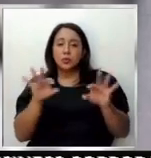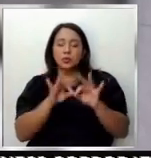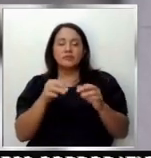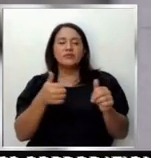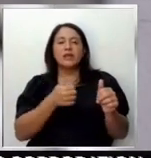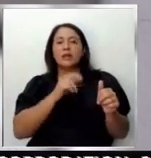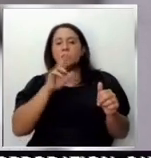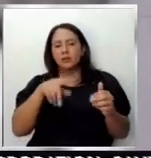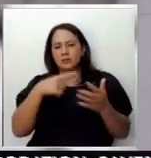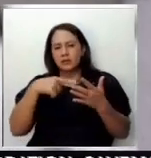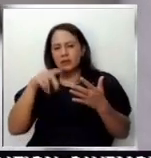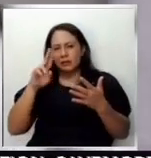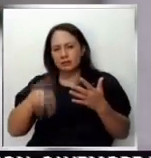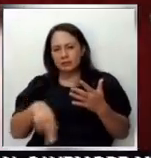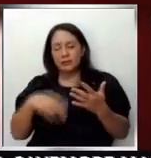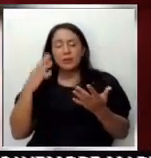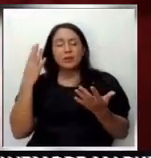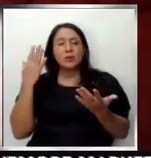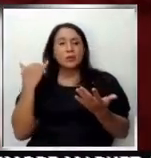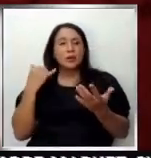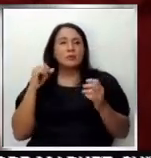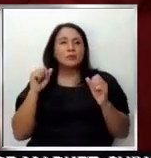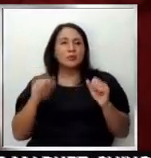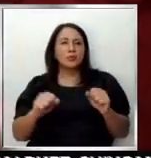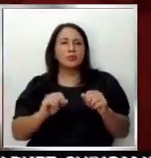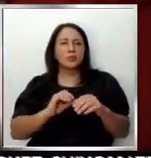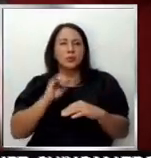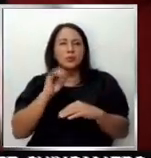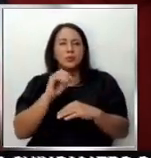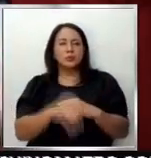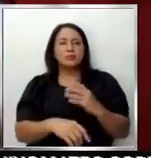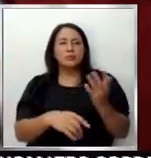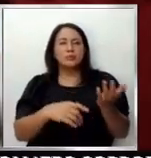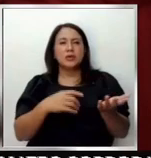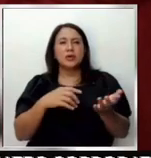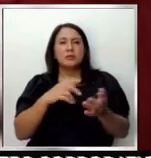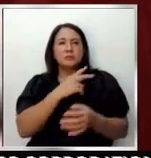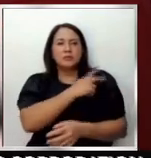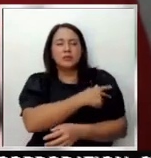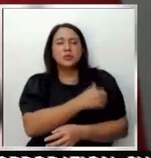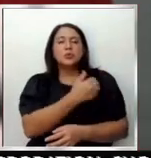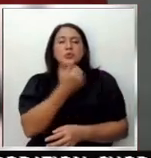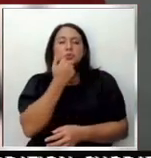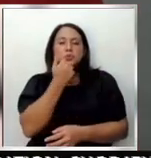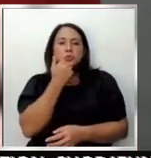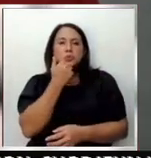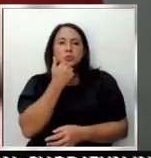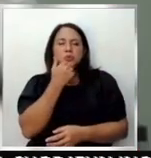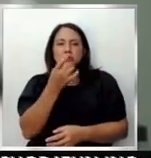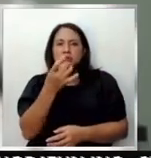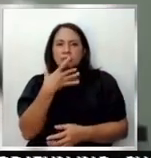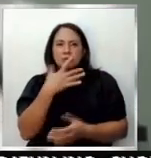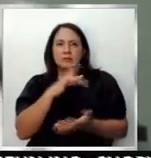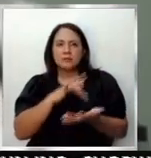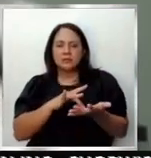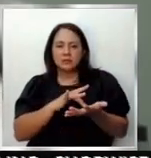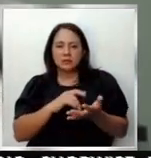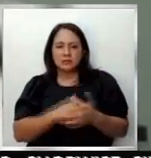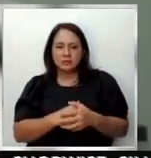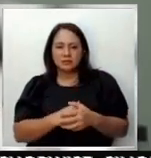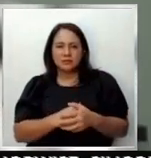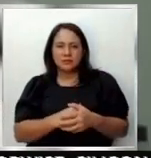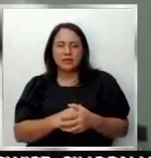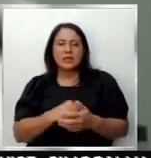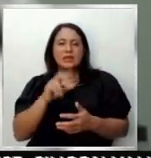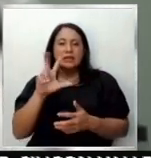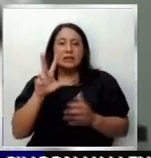check-up. Maaari kasing ma-overdose ang pasyente kung mali ang paraan ng pag-inom ng mga gamot. May tatlong paraan